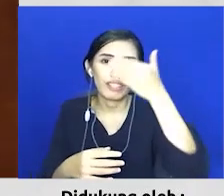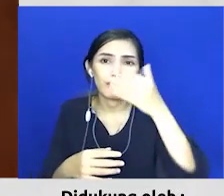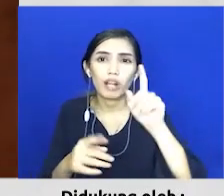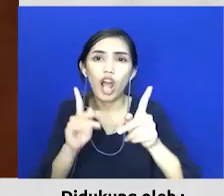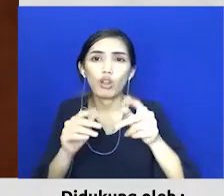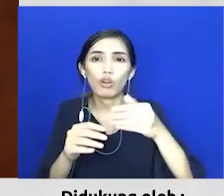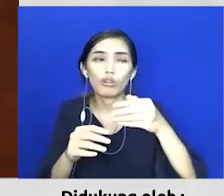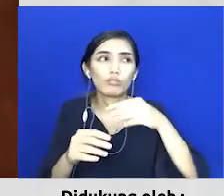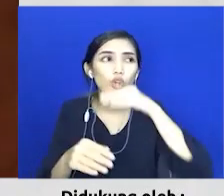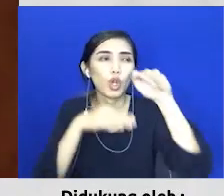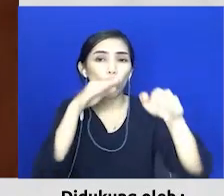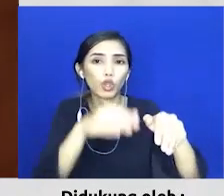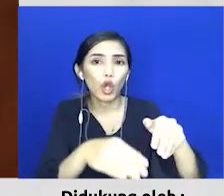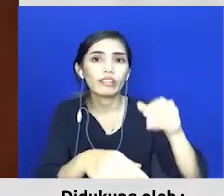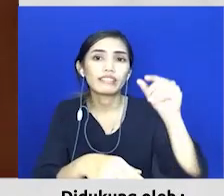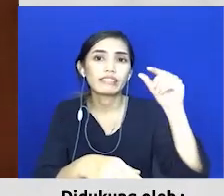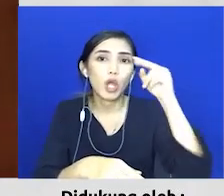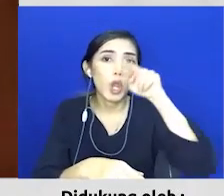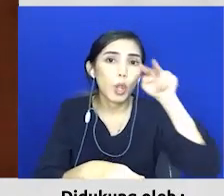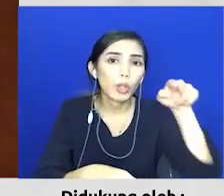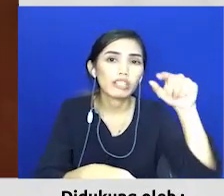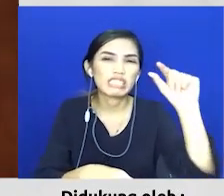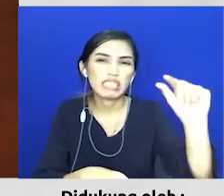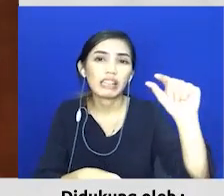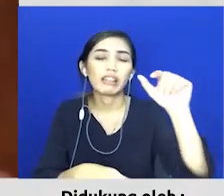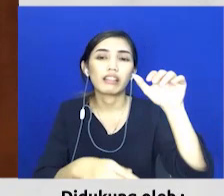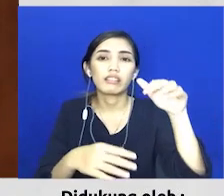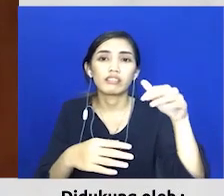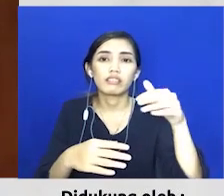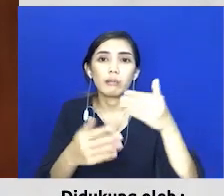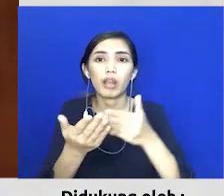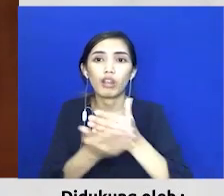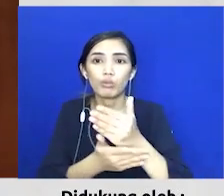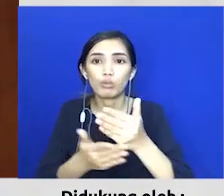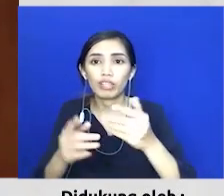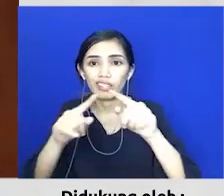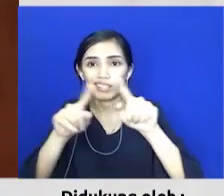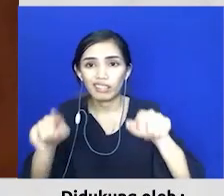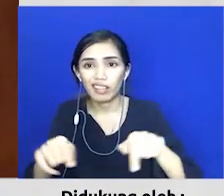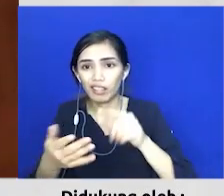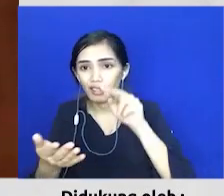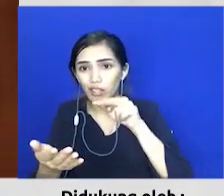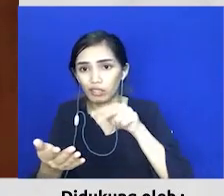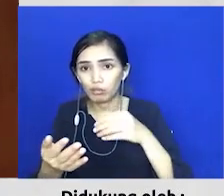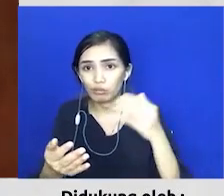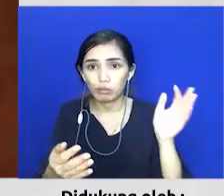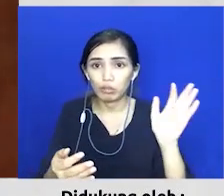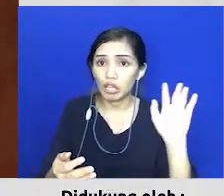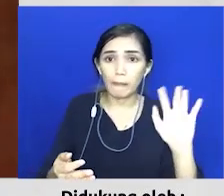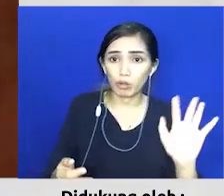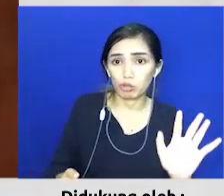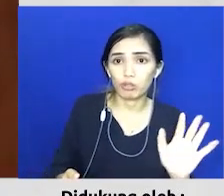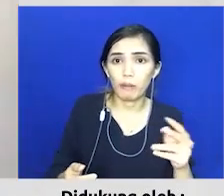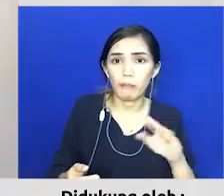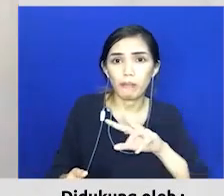tidak bagus lagi? Tetap bagus ya. Nah, disitulah barangkali